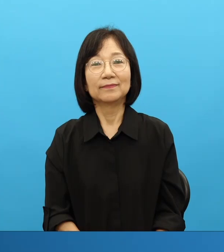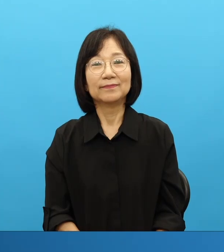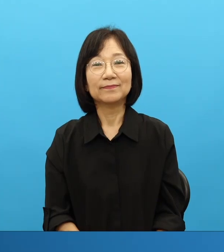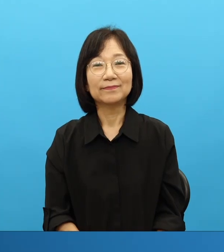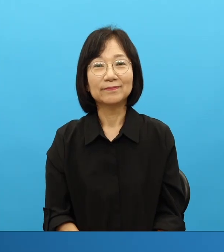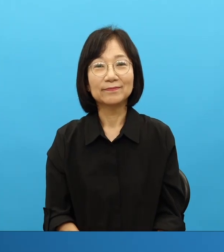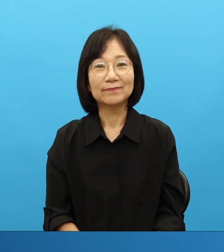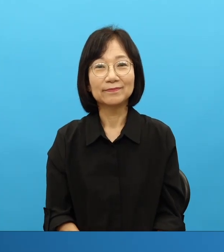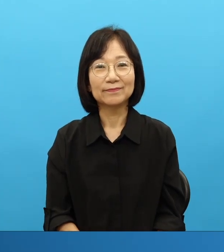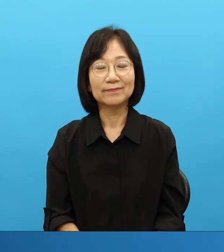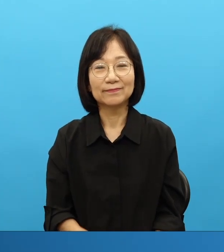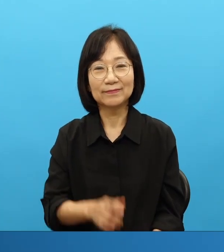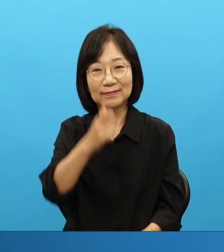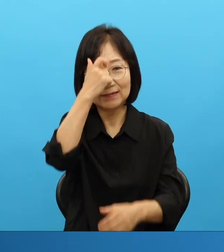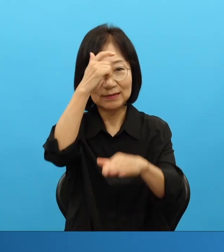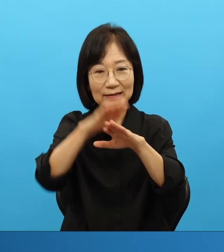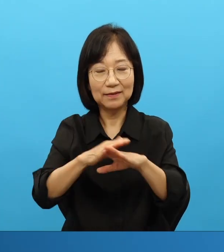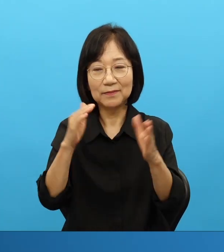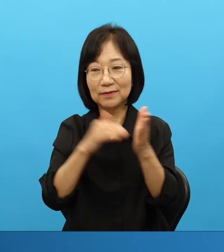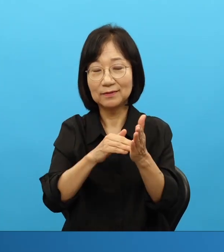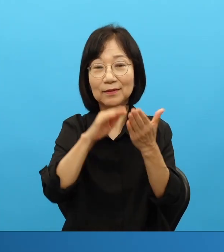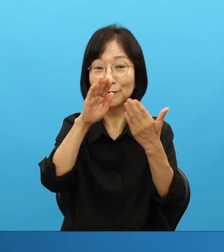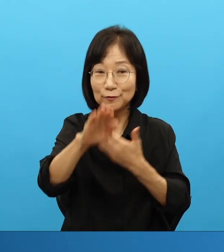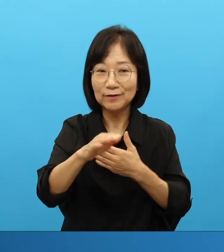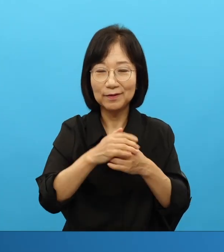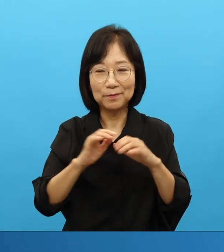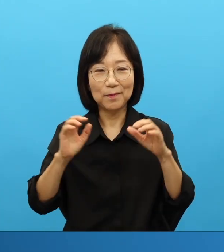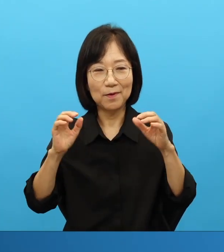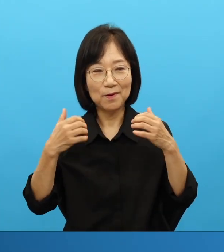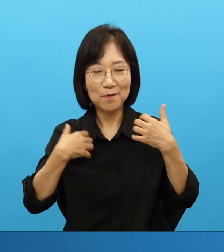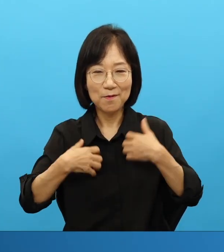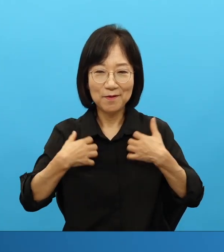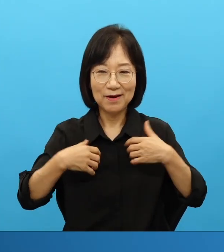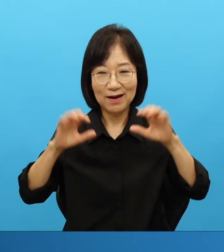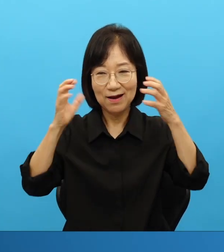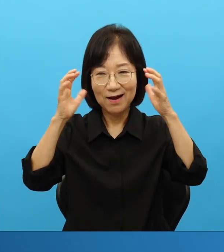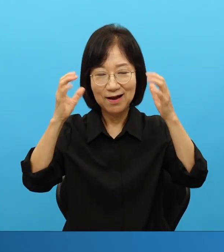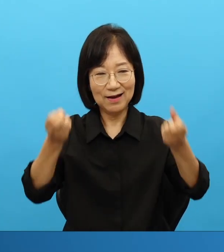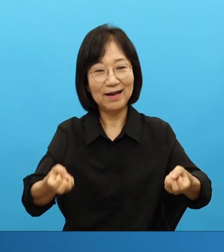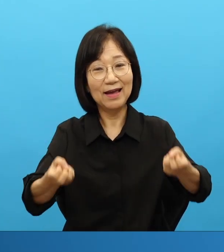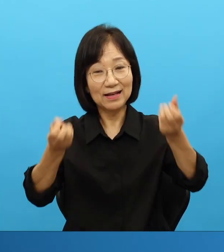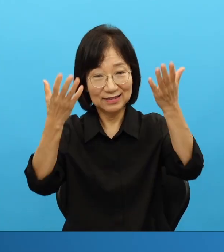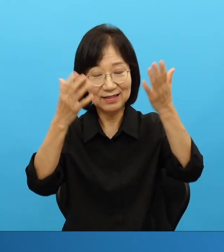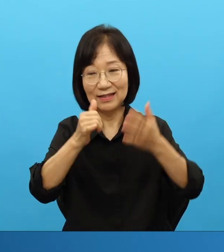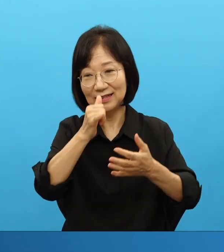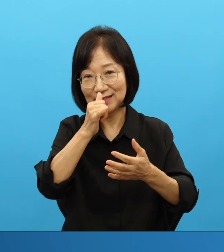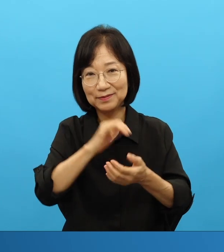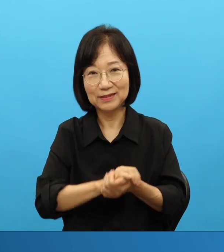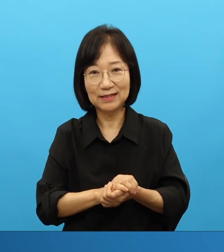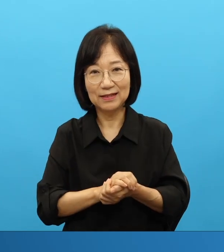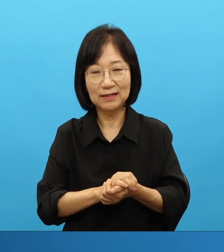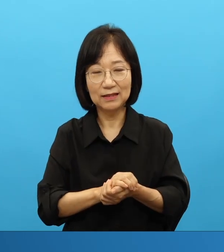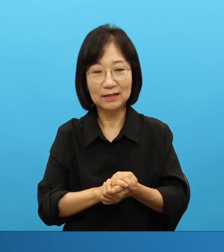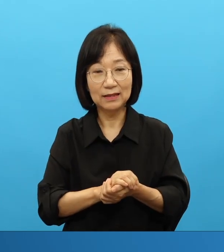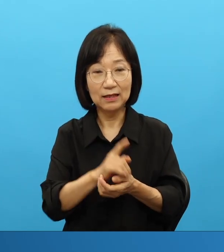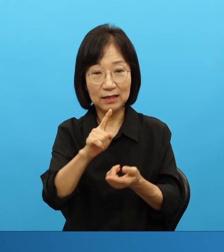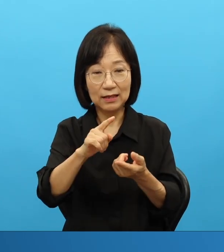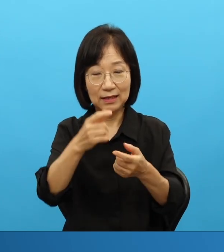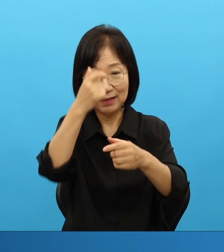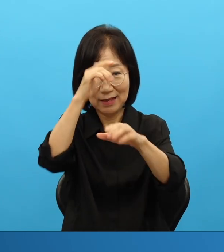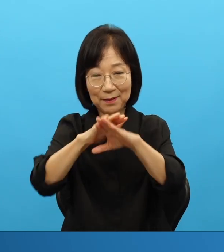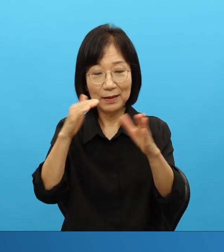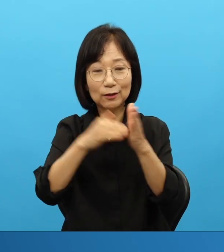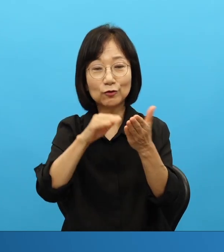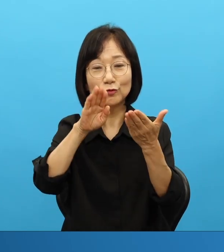예배 후 바로 이어서 우리 특별 환영 행사 순서를 갖도록 할 테니까요. 움직이지 마시고 그대로